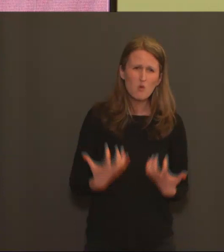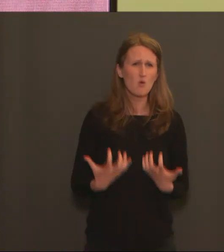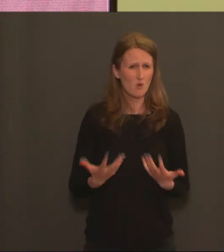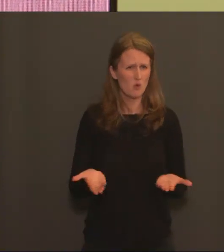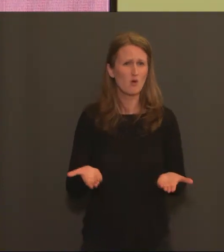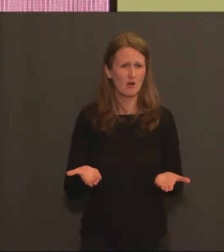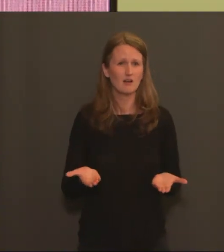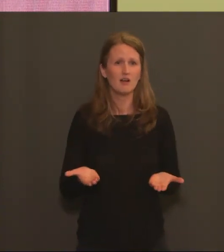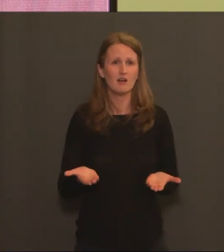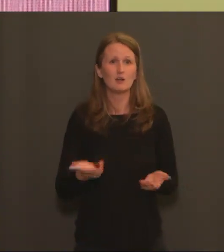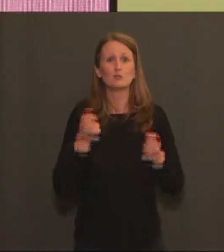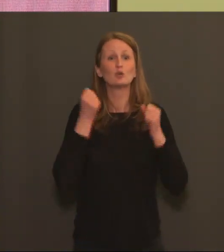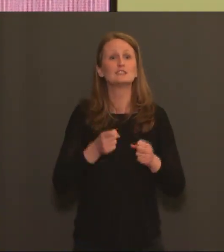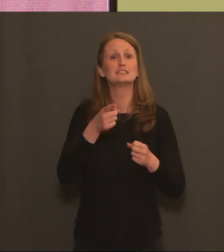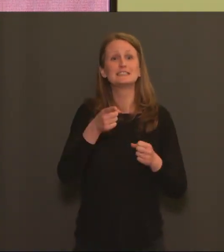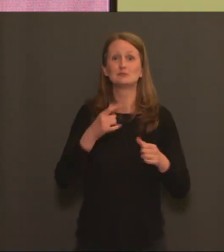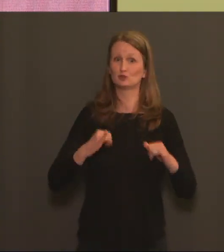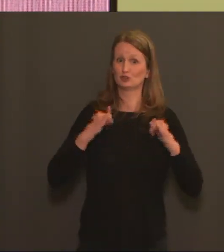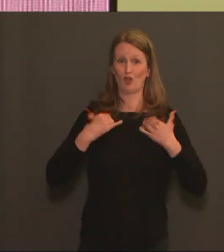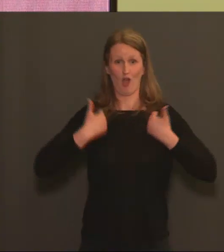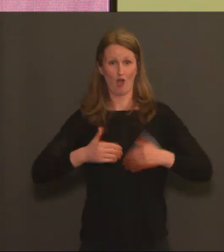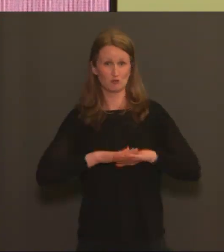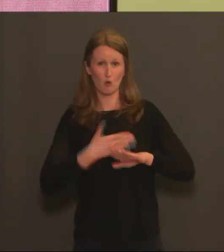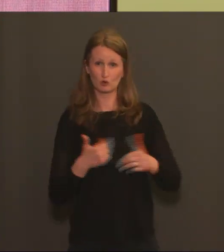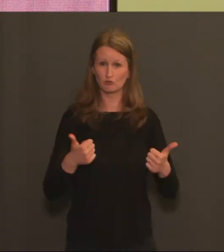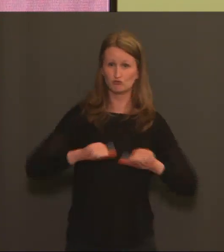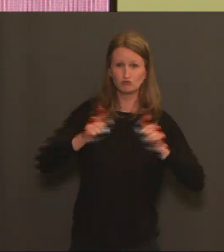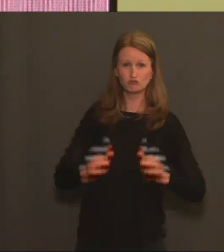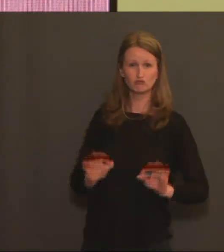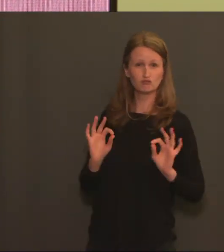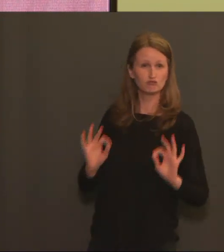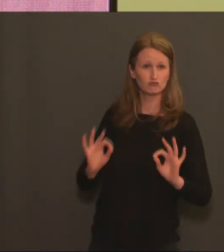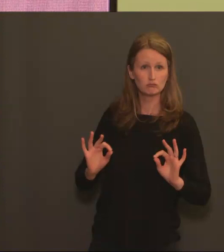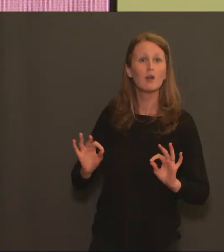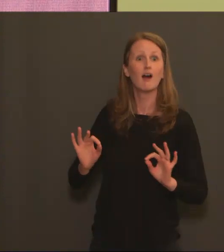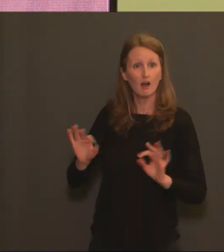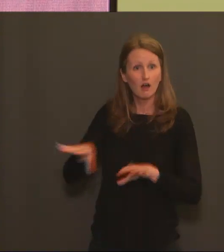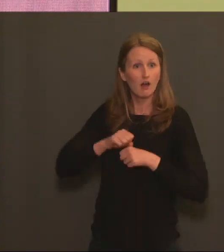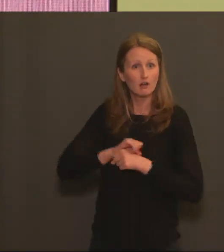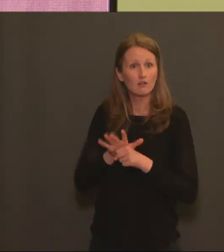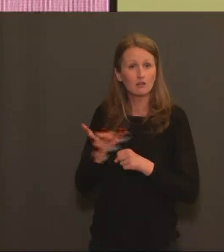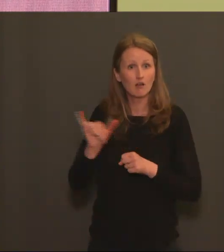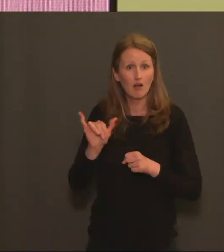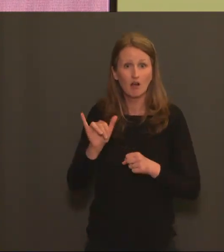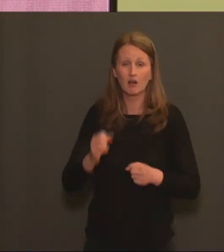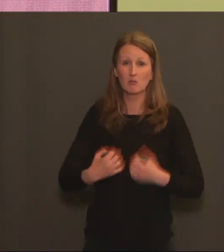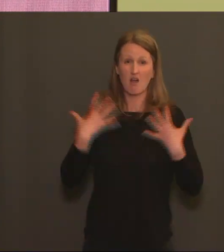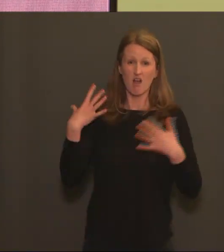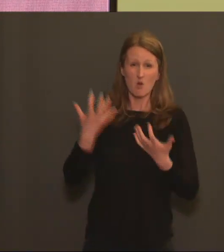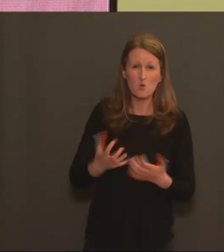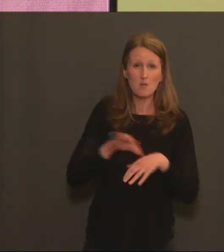jeunes, en bonne santé, qui ne font pas de gros Covid, des complications éventuellement à long terme, ce qu'on appelle souvent le long